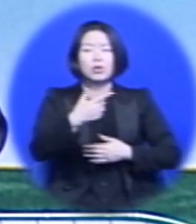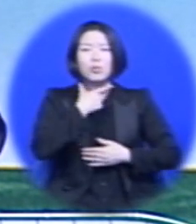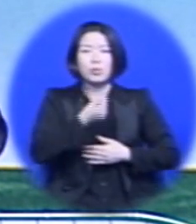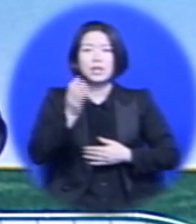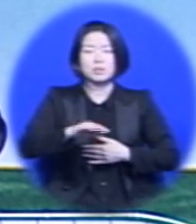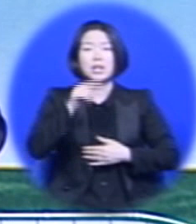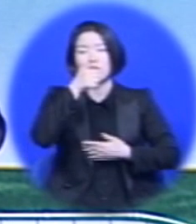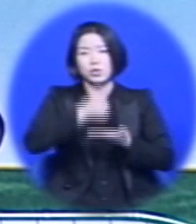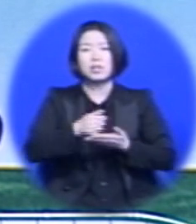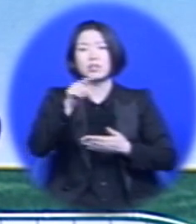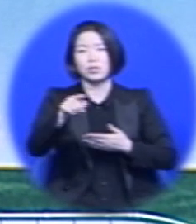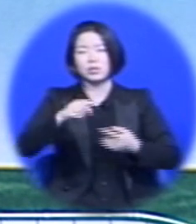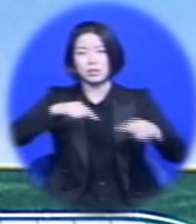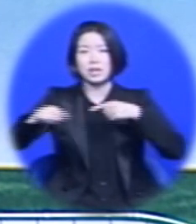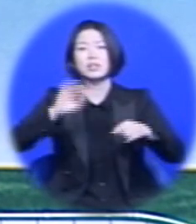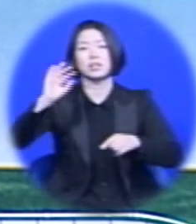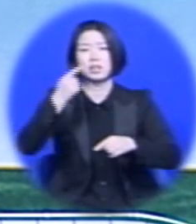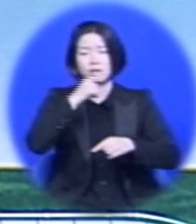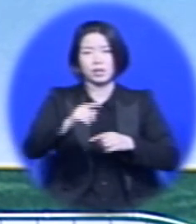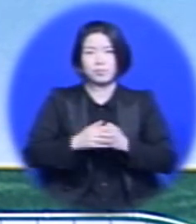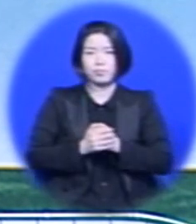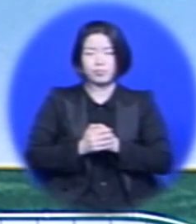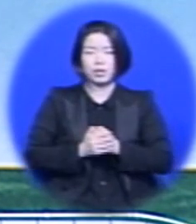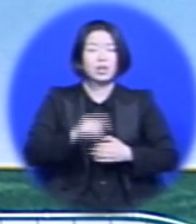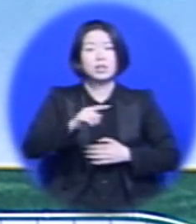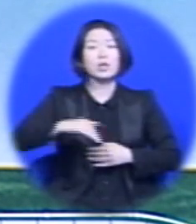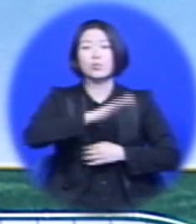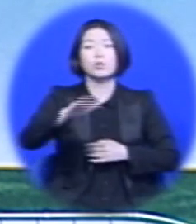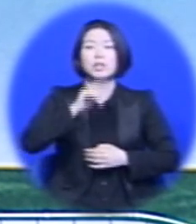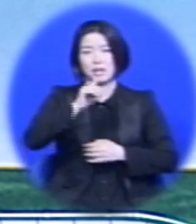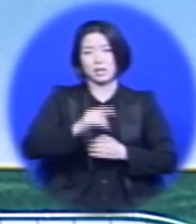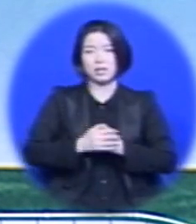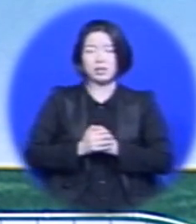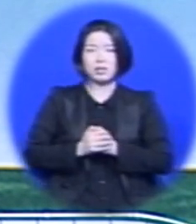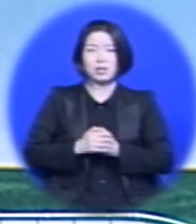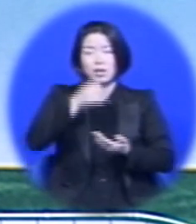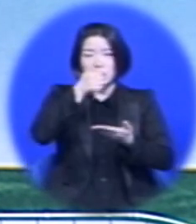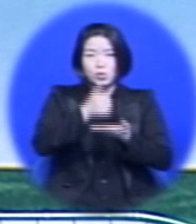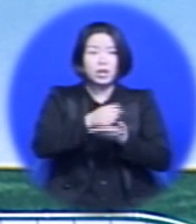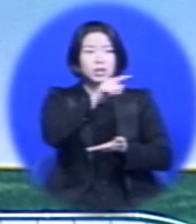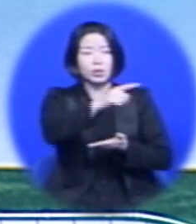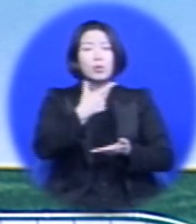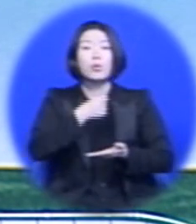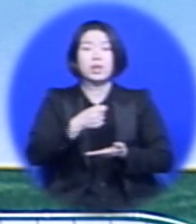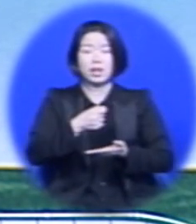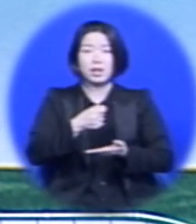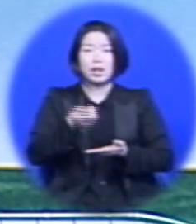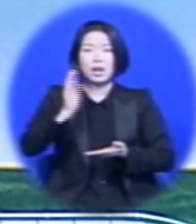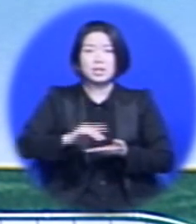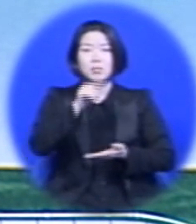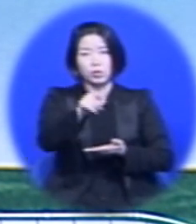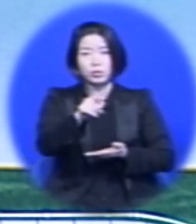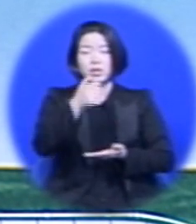다스릴지니라 여러분 이것이 우리 이야기 아닙니까 죄가 너를 원하나 너는 죄를